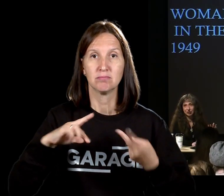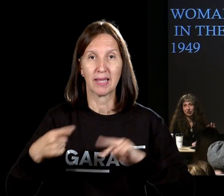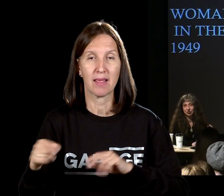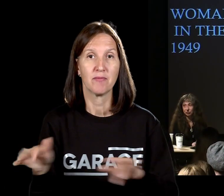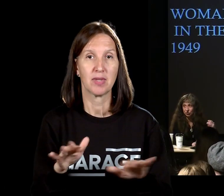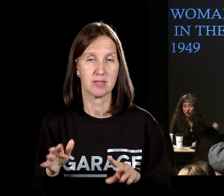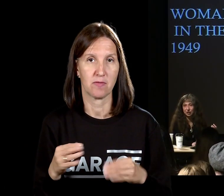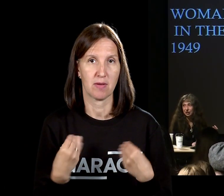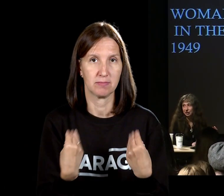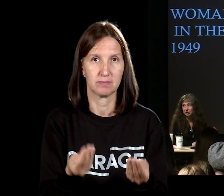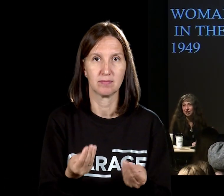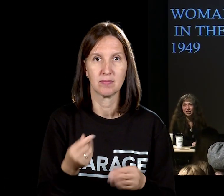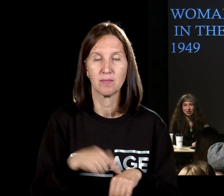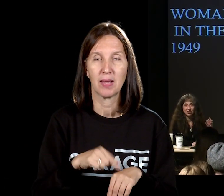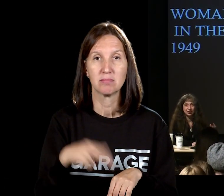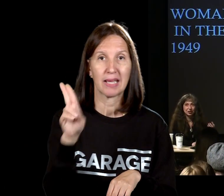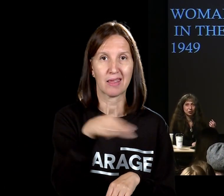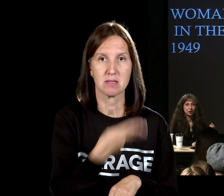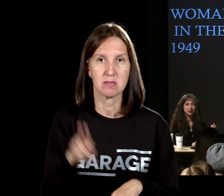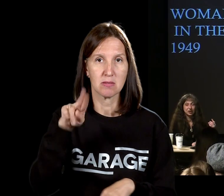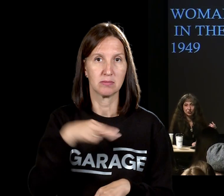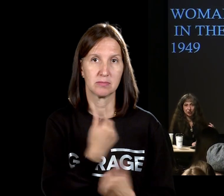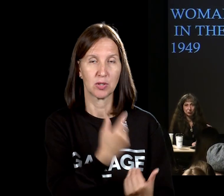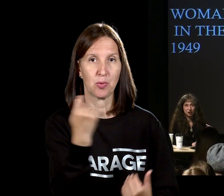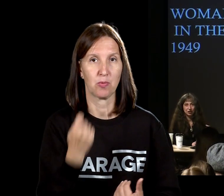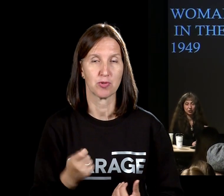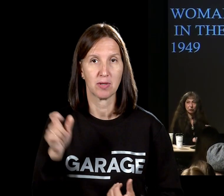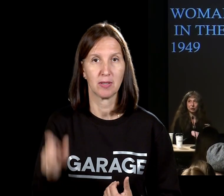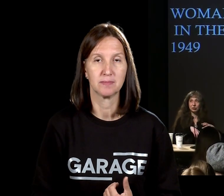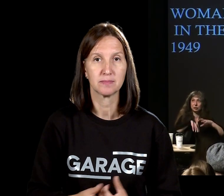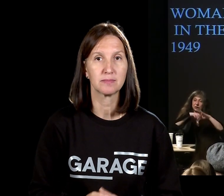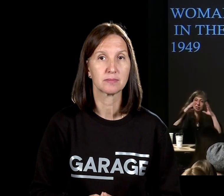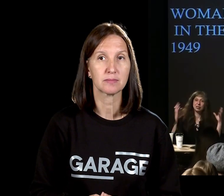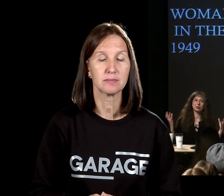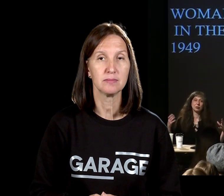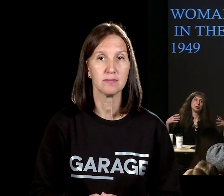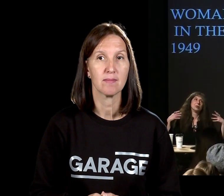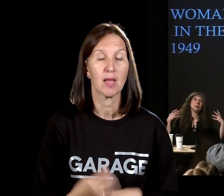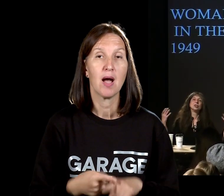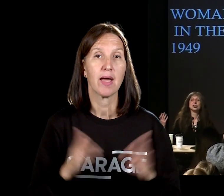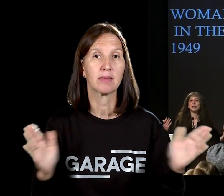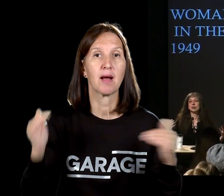картина создана, движение кисти. Это картина, которая создает как бы не вот некое